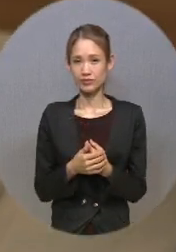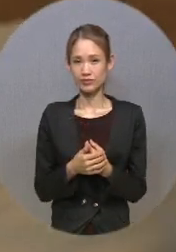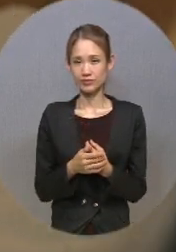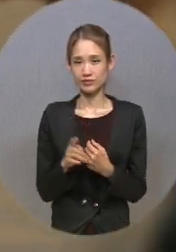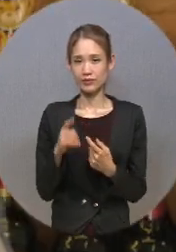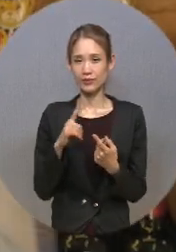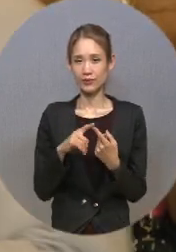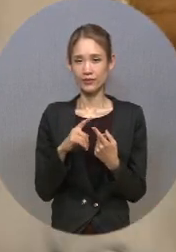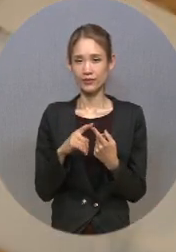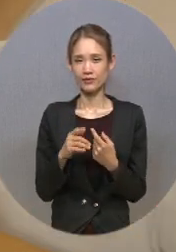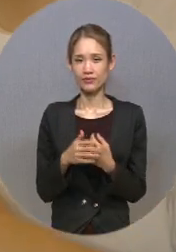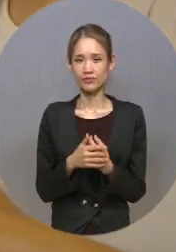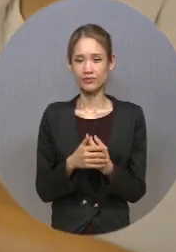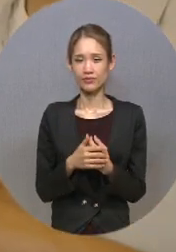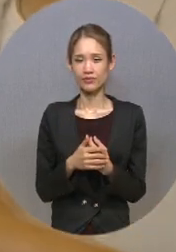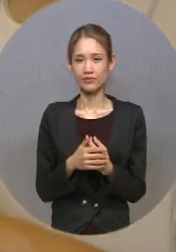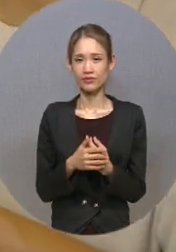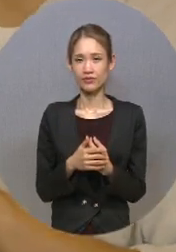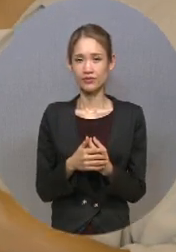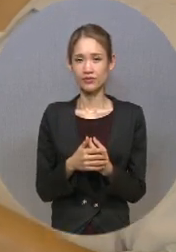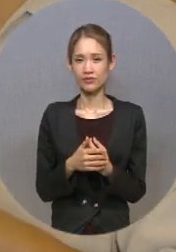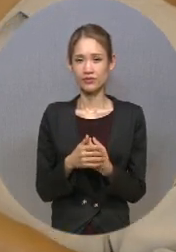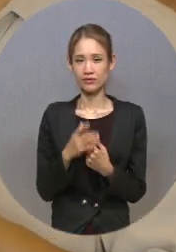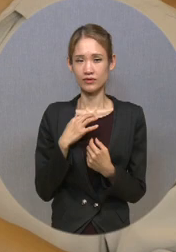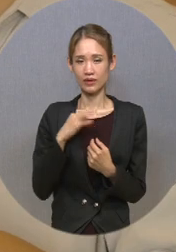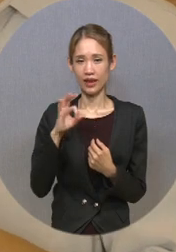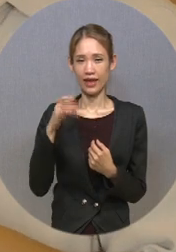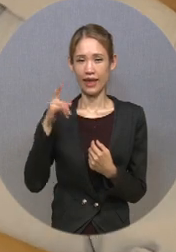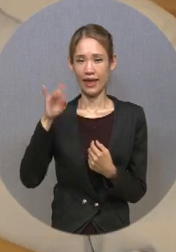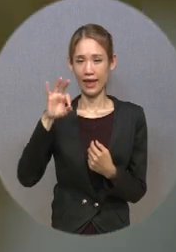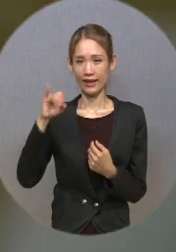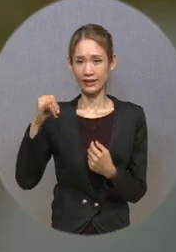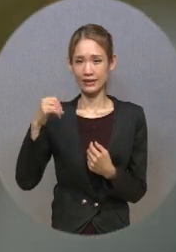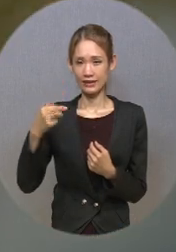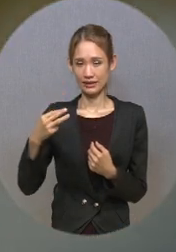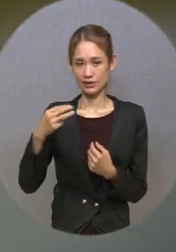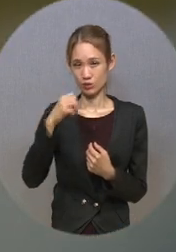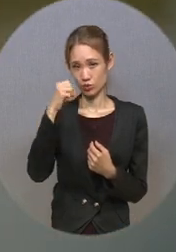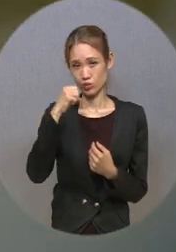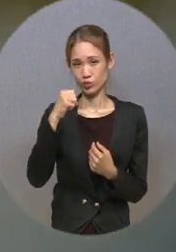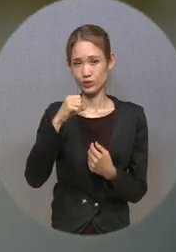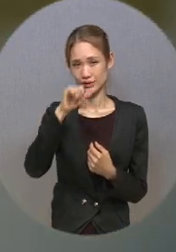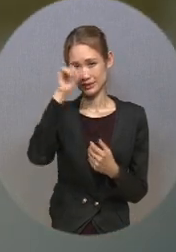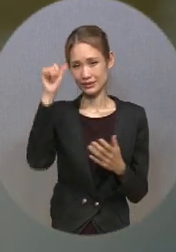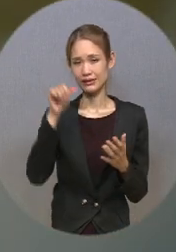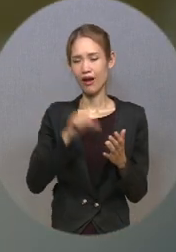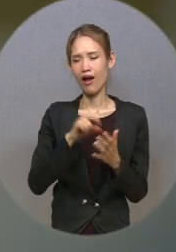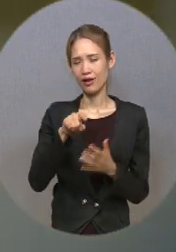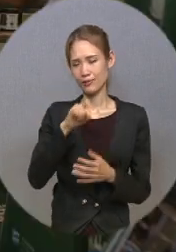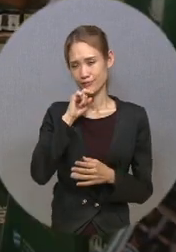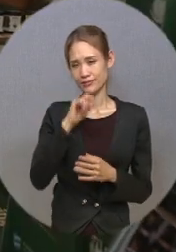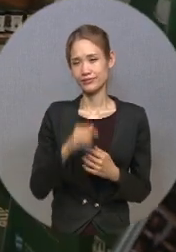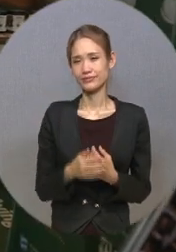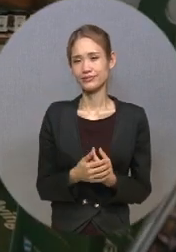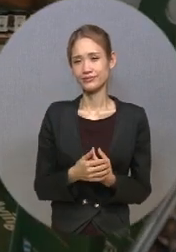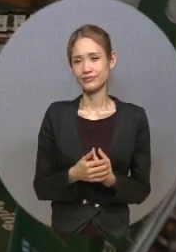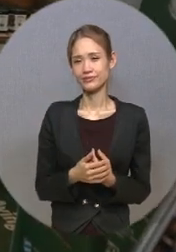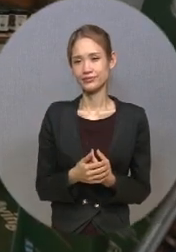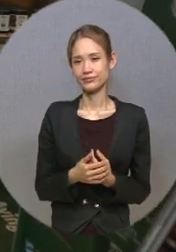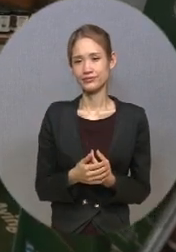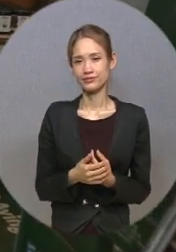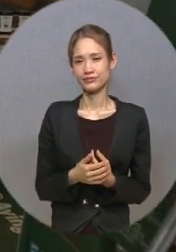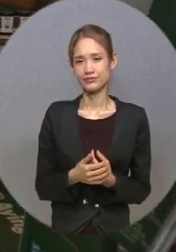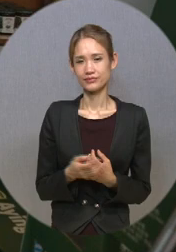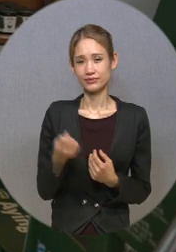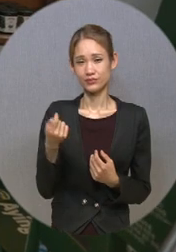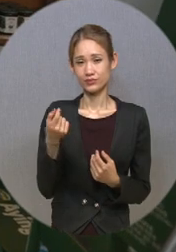이거. 요거. 제가 약간 에일 계열을 되게 좋아하거든요. 제 인생 맥주였어요. 그 정도요. 예. 그리고 근데 약간 그런 것도 있는 것